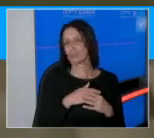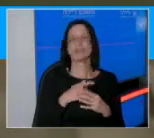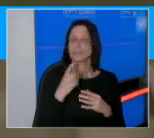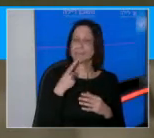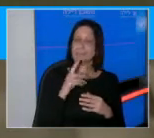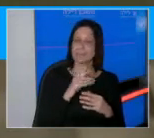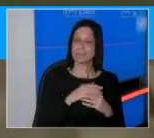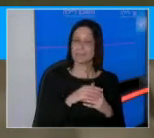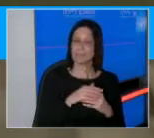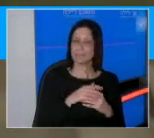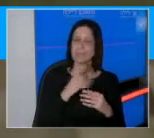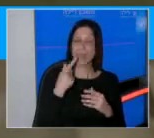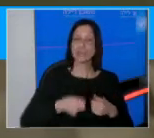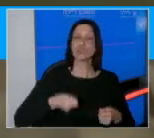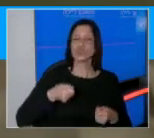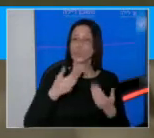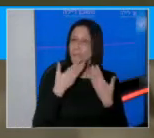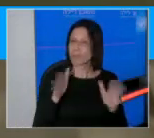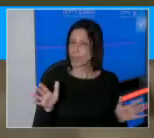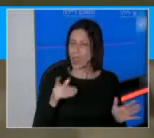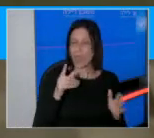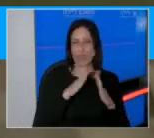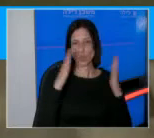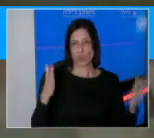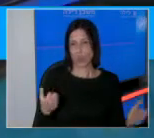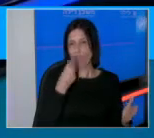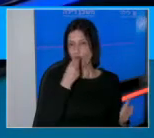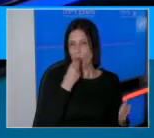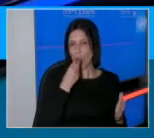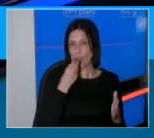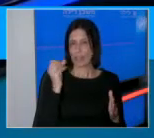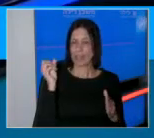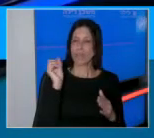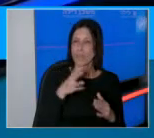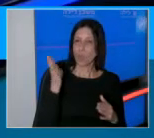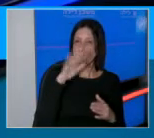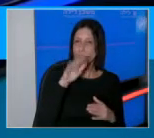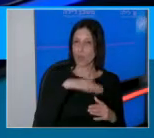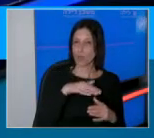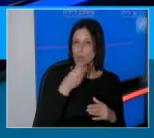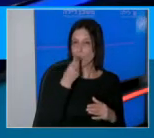לא יקרה, חמצה. השוק פתוח, אבל דוכני אוכל יגיעו איתכם עוד?